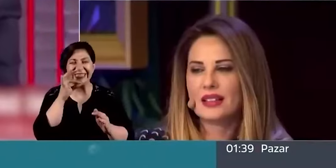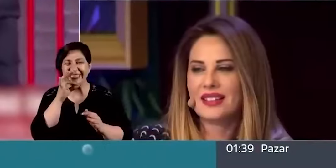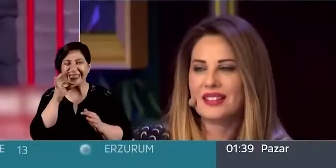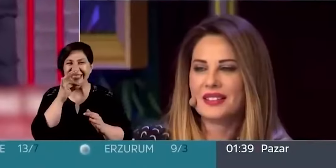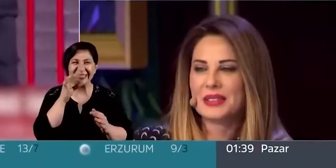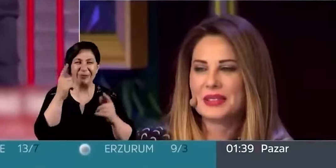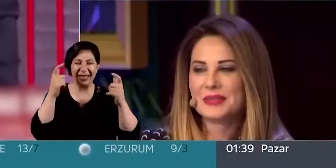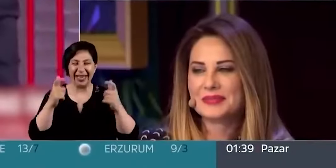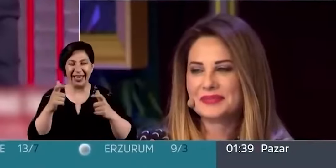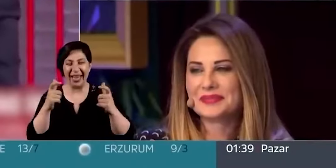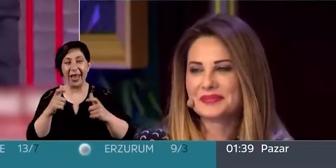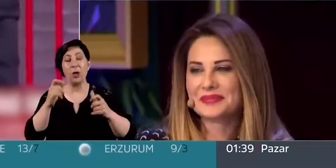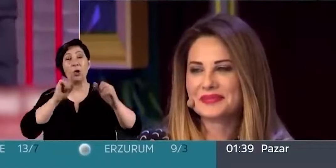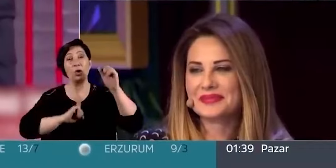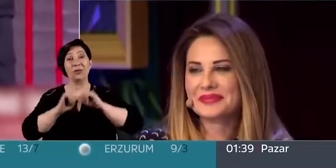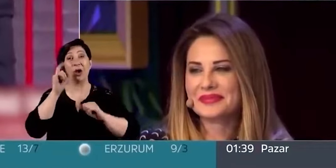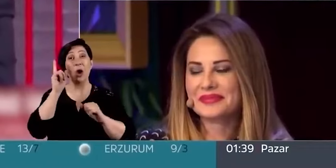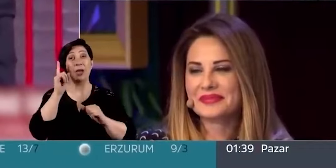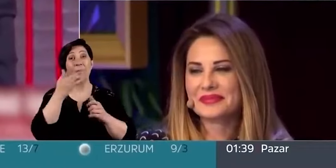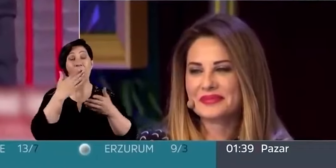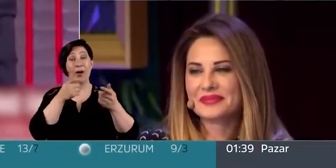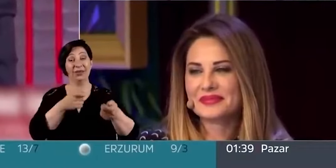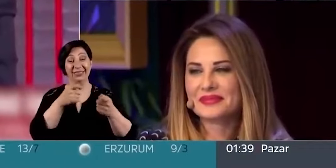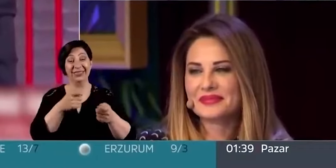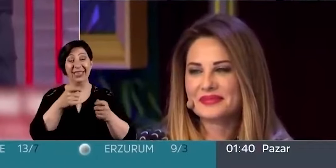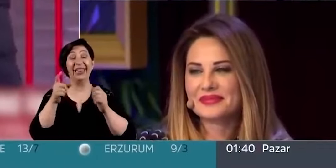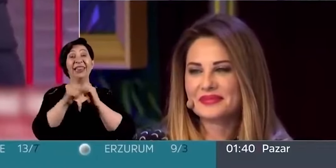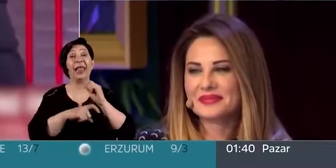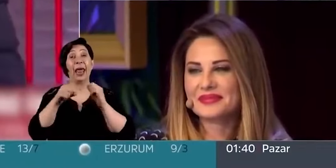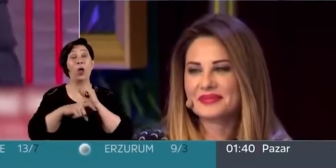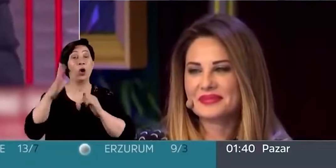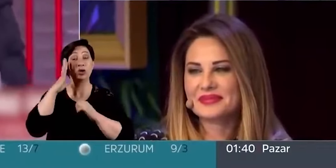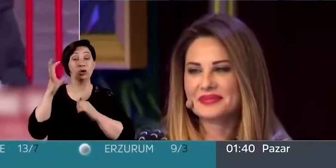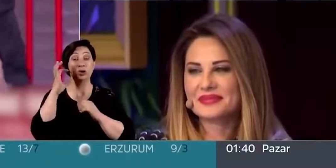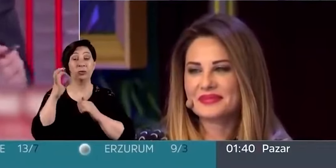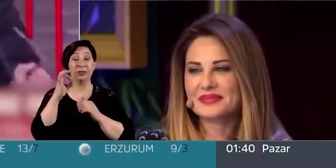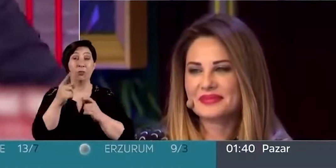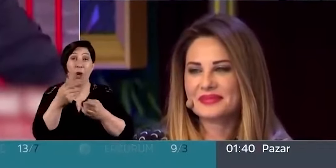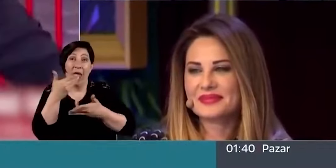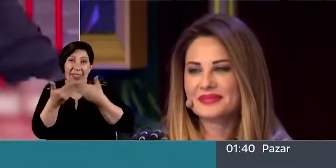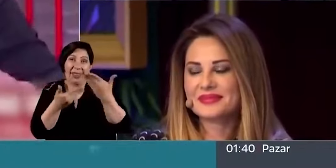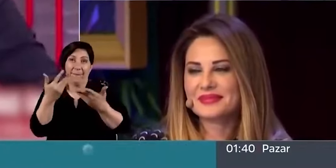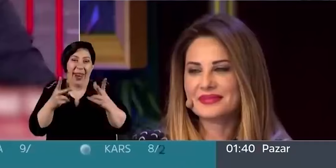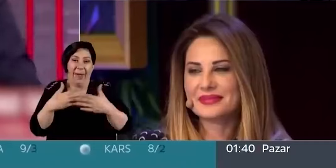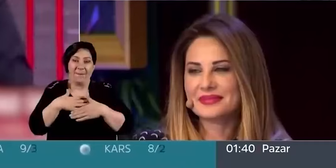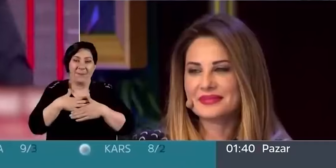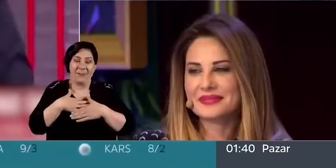yer. Altınbaş Üniversitesi öğretim üyesi, terör uzmanı böyle tarif edebiliriz.